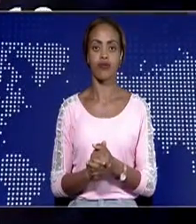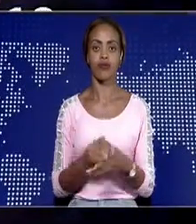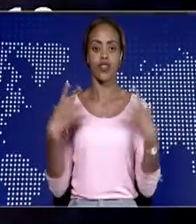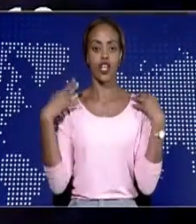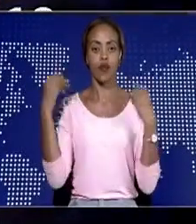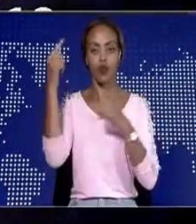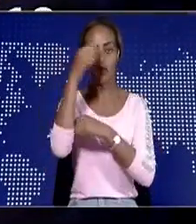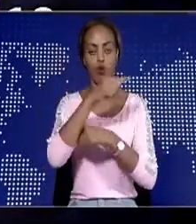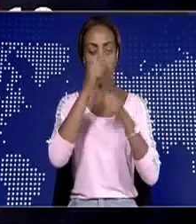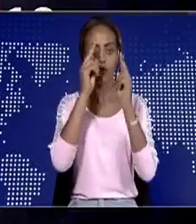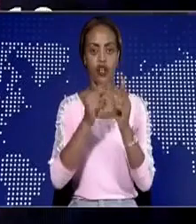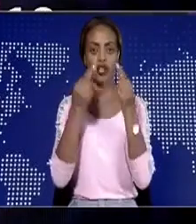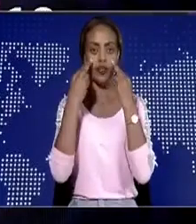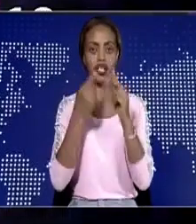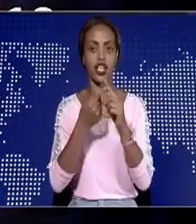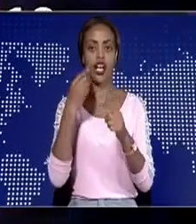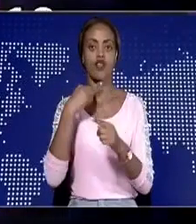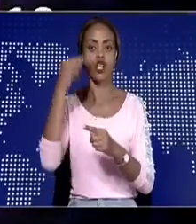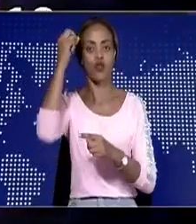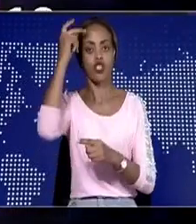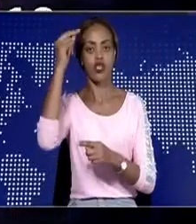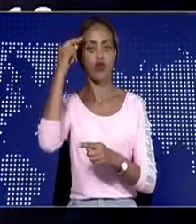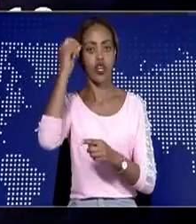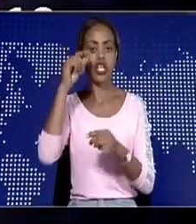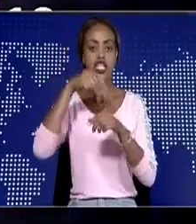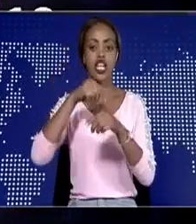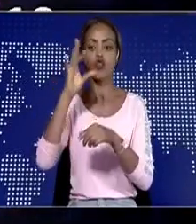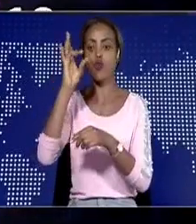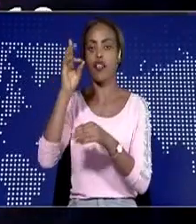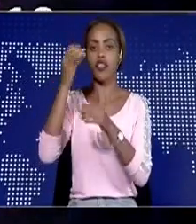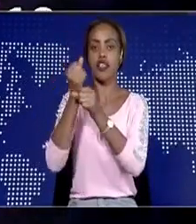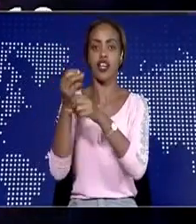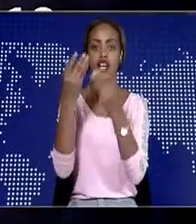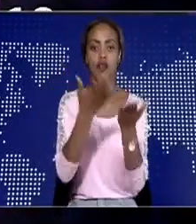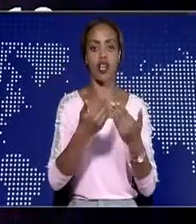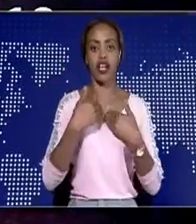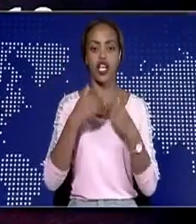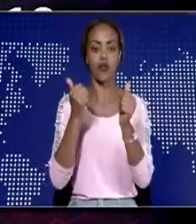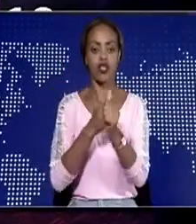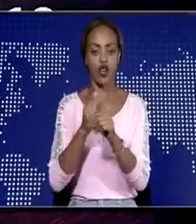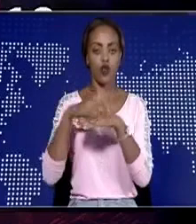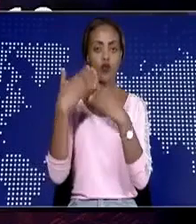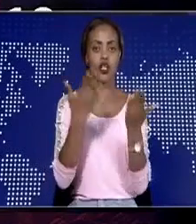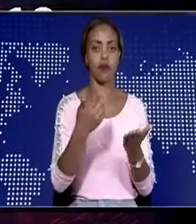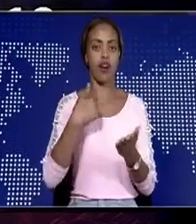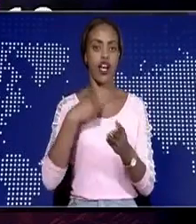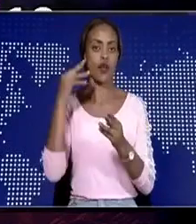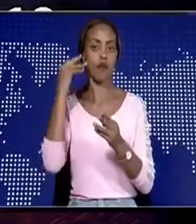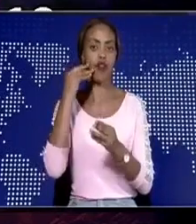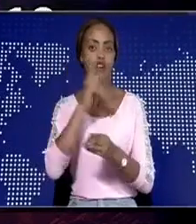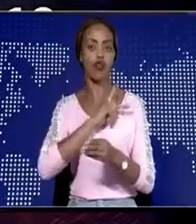ድሓን ደውዒልኹም ክቡራት ተመልከትና ካብ ቴሌቭዥን ድምፅያነ ዜናታት ሰዓት 7 ሒዝናልኩም ቀሪብና ኣለና። ንምክታልኩም ንዕድም ኣነ መብራት